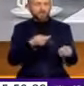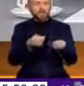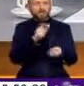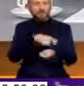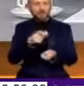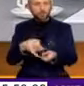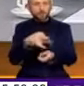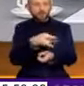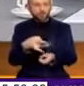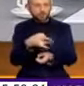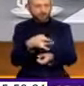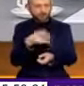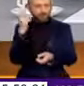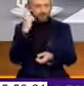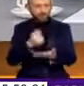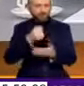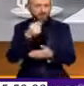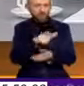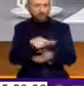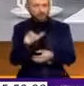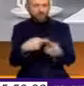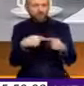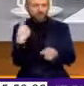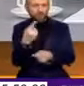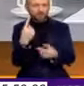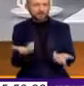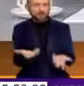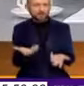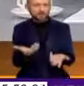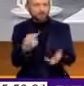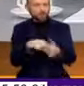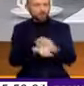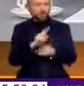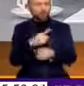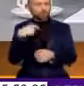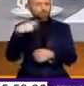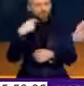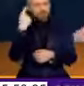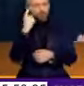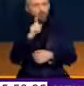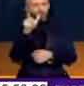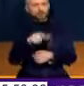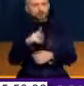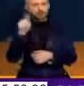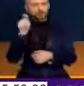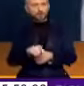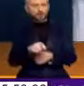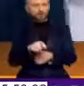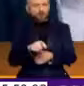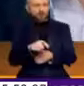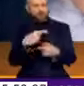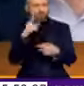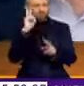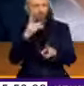Керівниками районів в Києві призначають людей з інших областей. Тобто чомусь президент думає, що людина, яка приїхала геть знає з